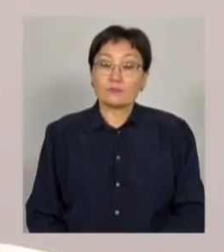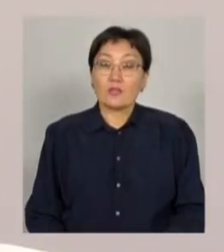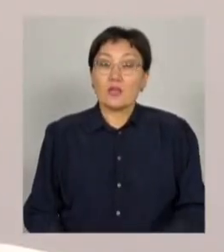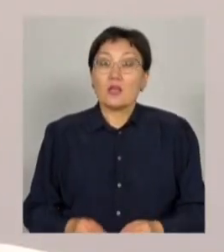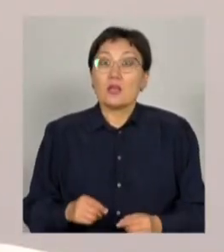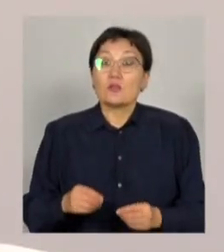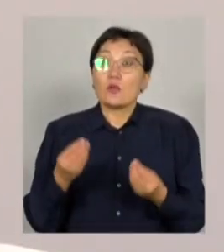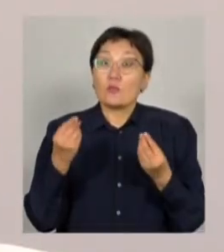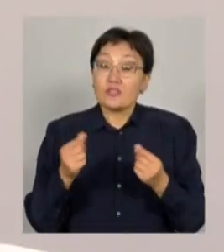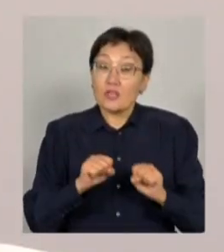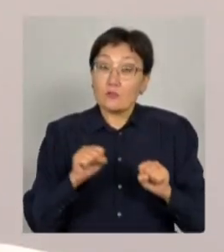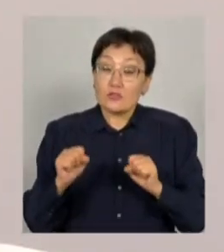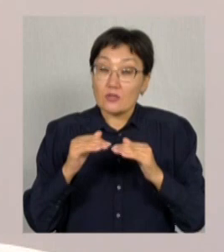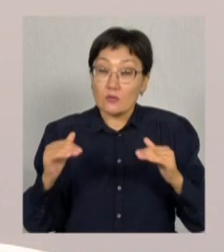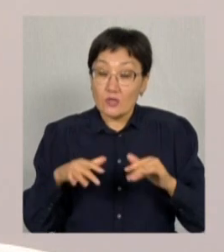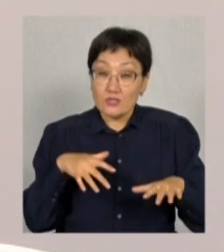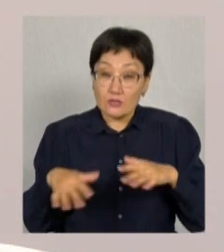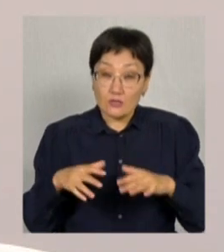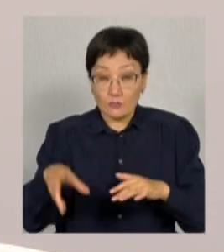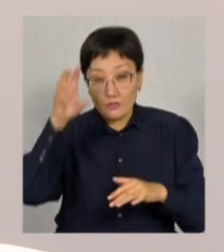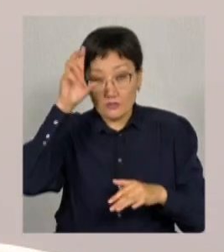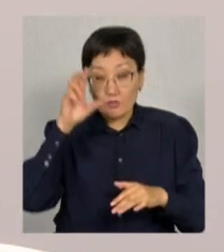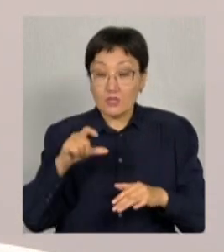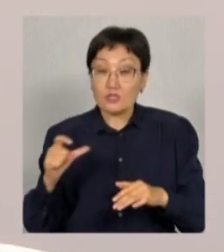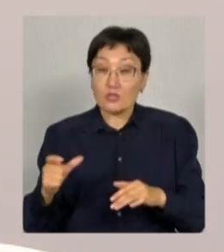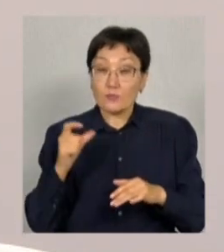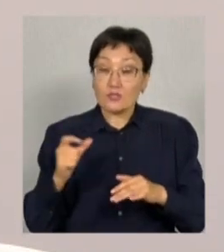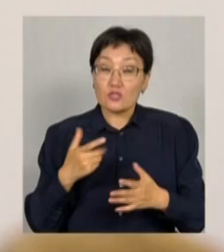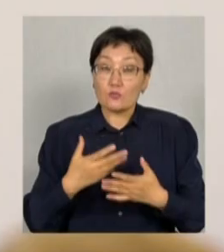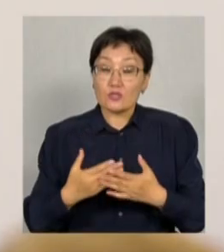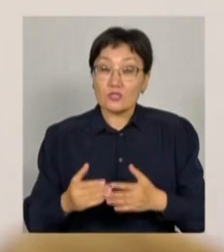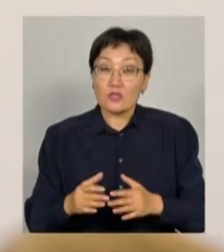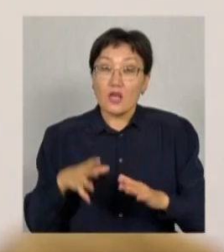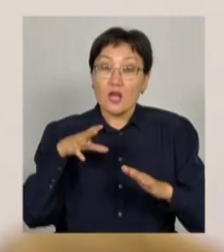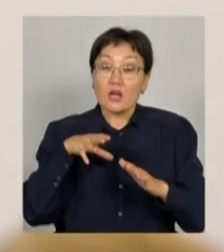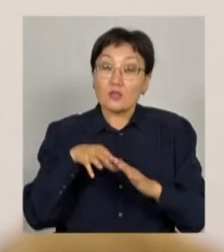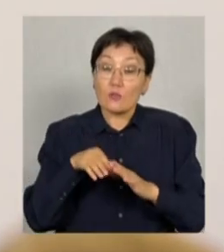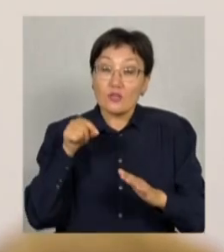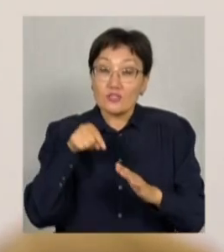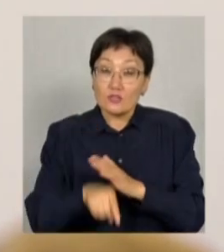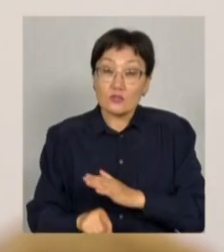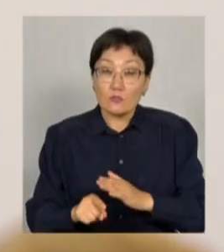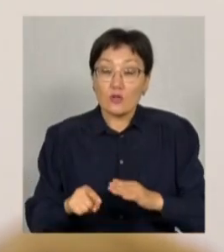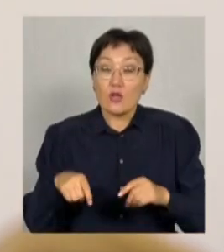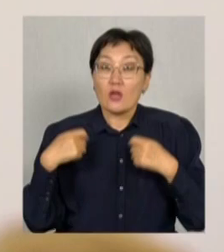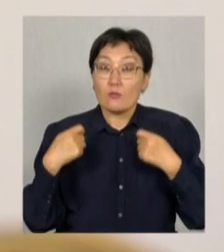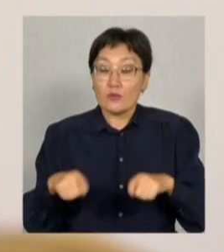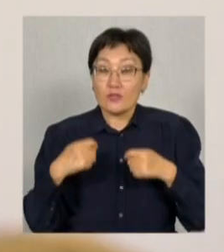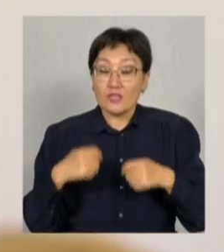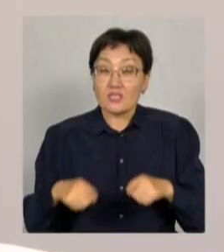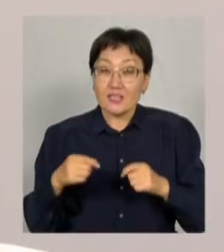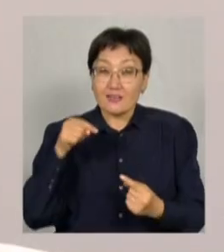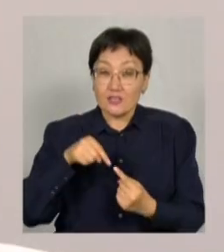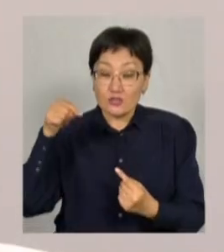Жеке капиталды қорғау деңгейінің осалдығы, мемлекеттің экономикаға шамадан тыс араласуы, бағаның нарыққа қайшы жолмен белгіленуі